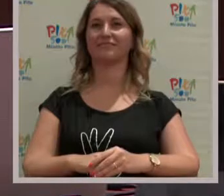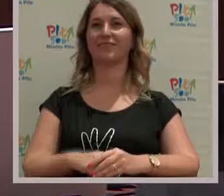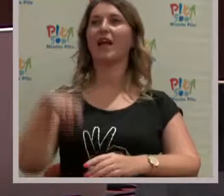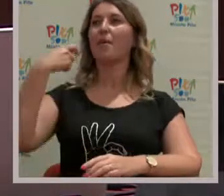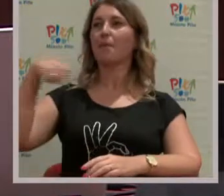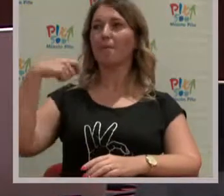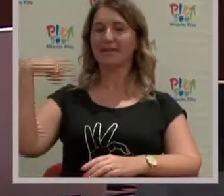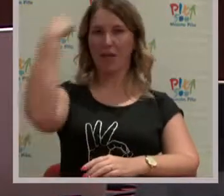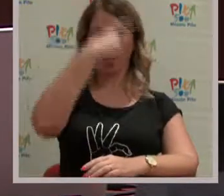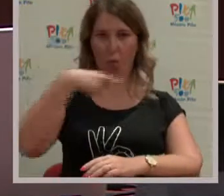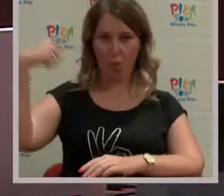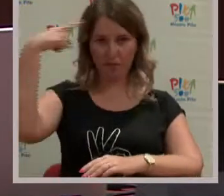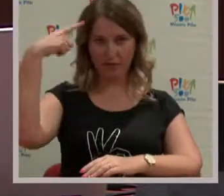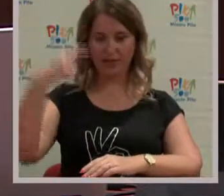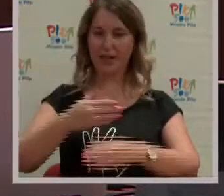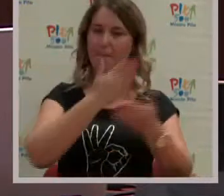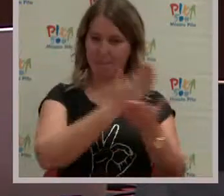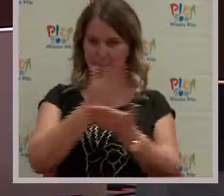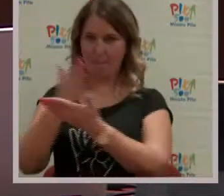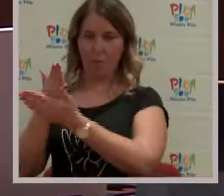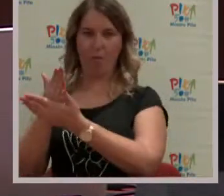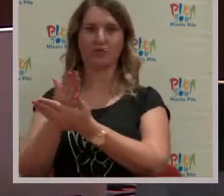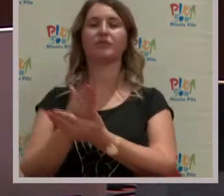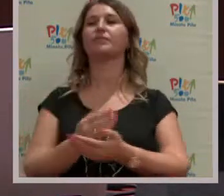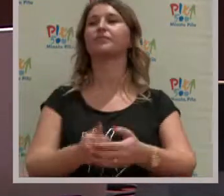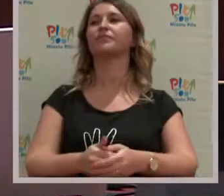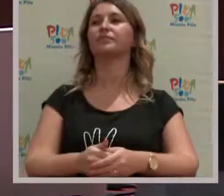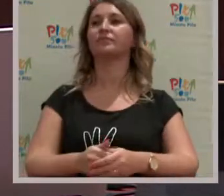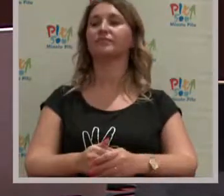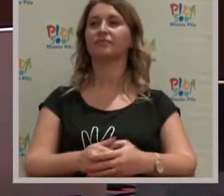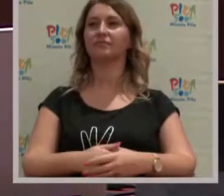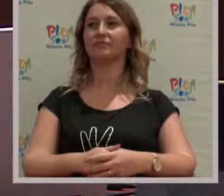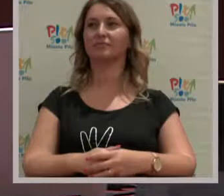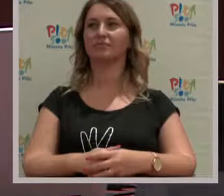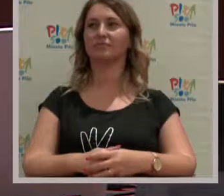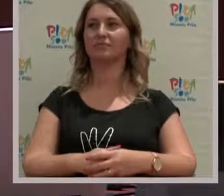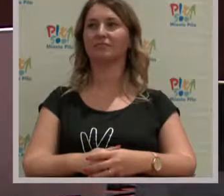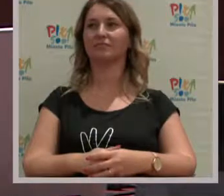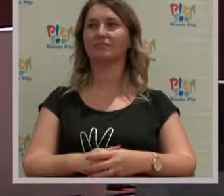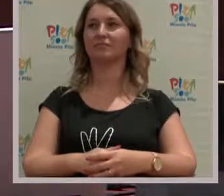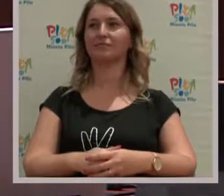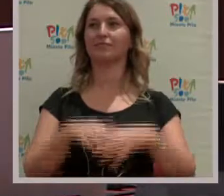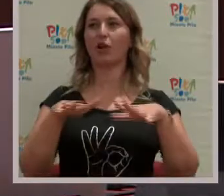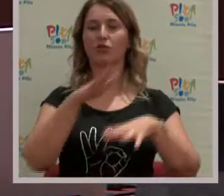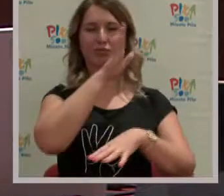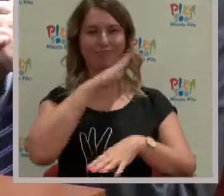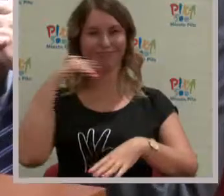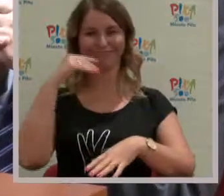Prezydentowi Piotrowi Głowskiemu za zaangażowanie swoich jednostek, jednostek podległych i dużą życzliwość w tej sprawie.